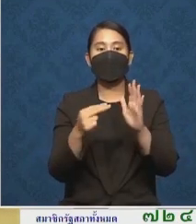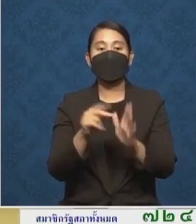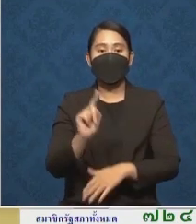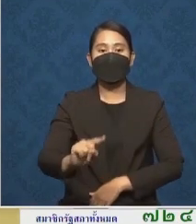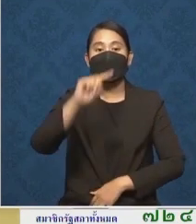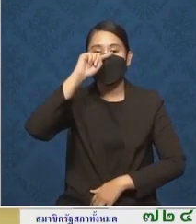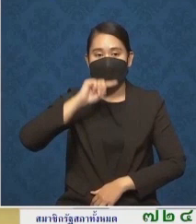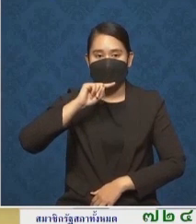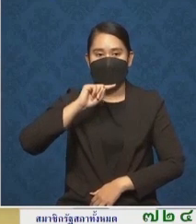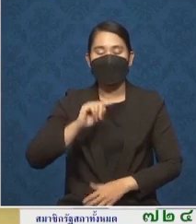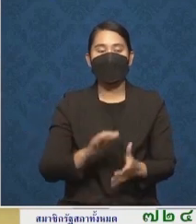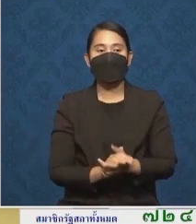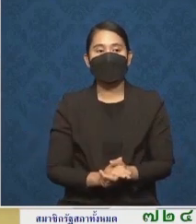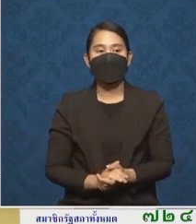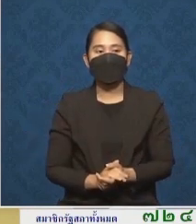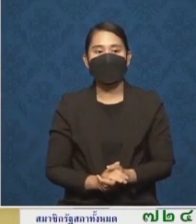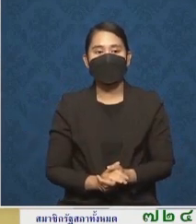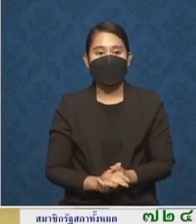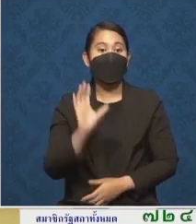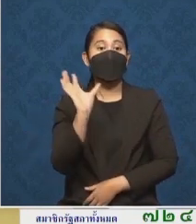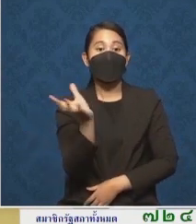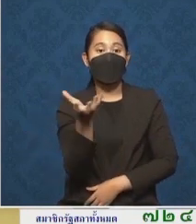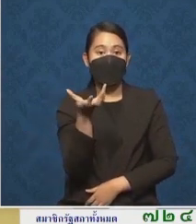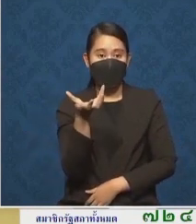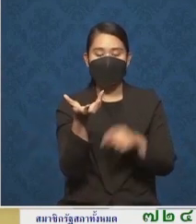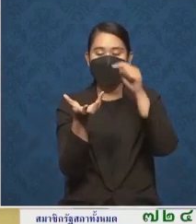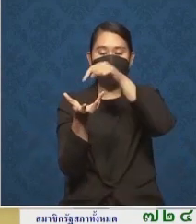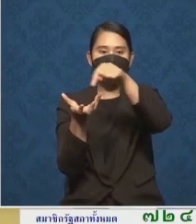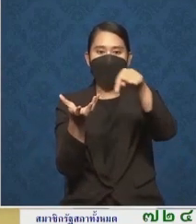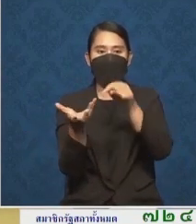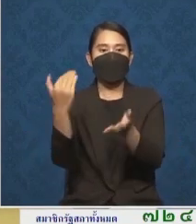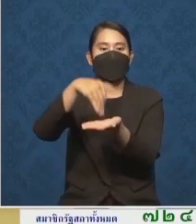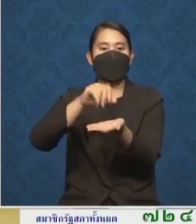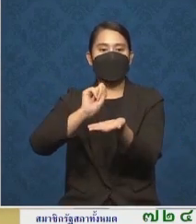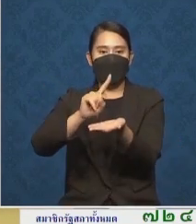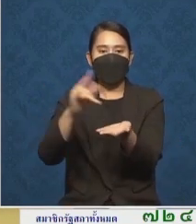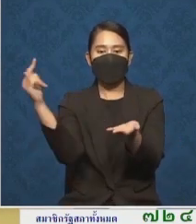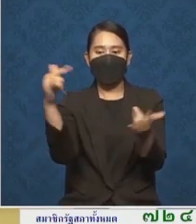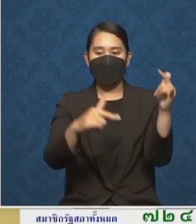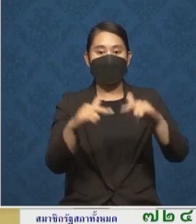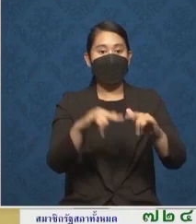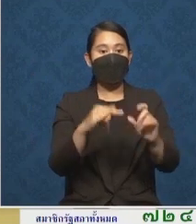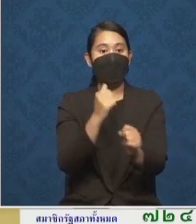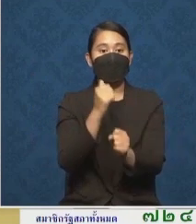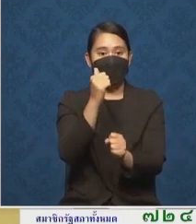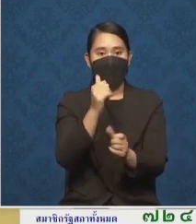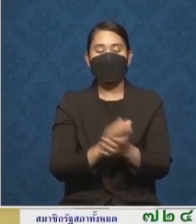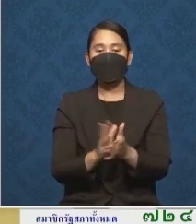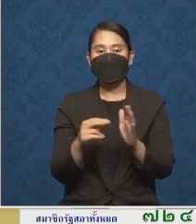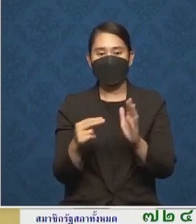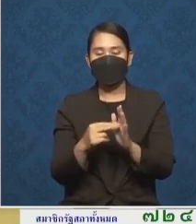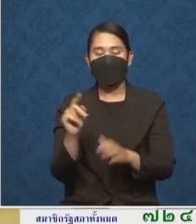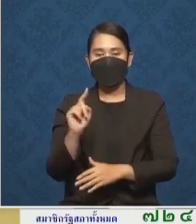โดยภมศัต์ ภูมร Trans Actแล้ว เป็ศูยกลางของโลกจิๆ ก็เก้าข้สู่